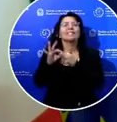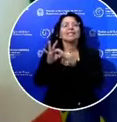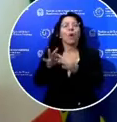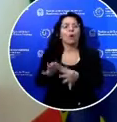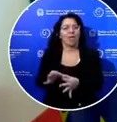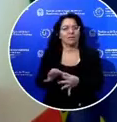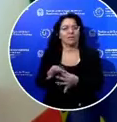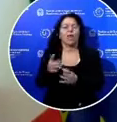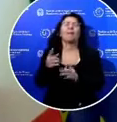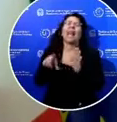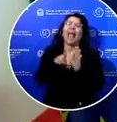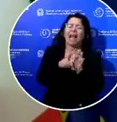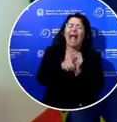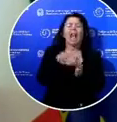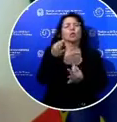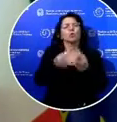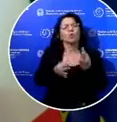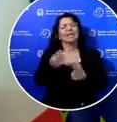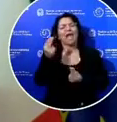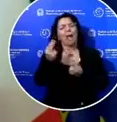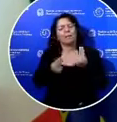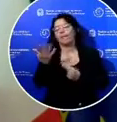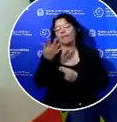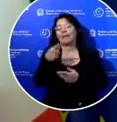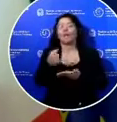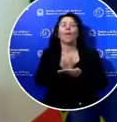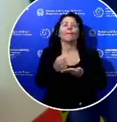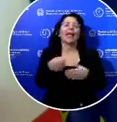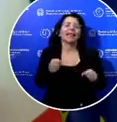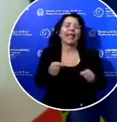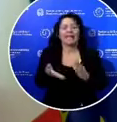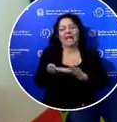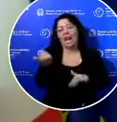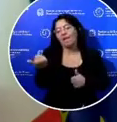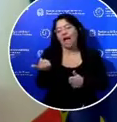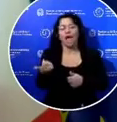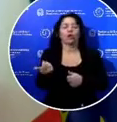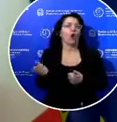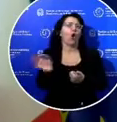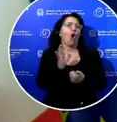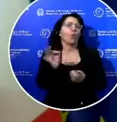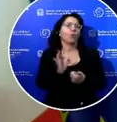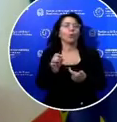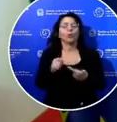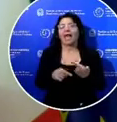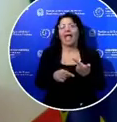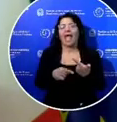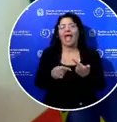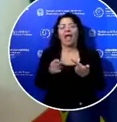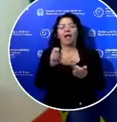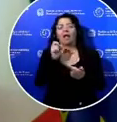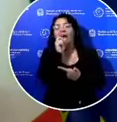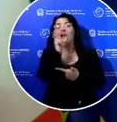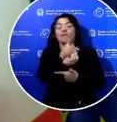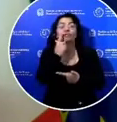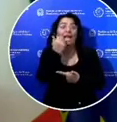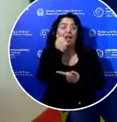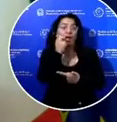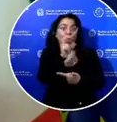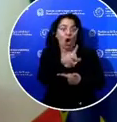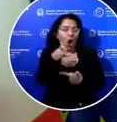legali, giuridiche, amministrative, tipo che gli viene tolto il patentino per andare in moto o che vengono avvertiti i loro